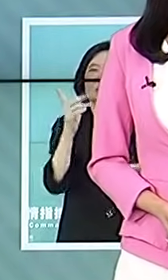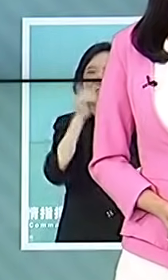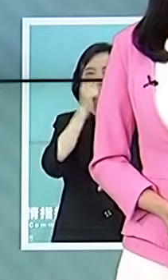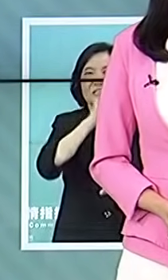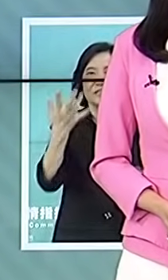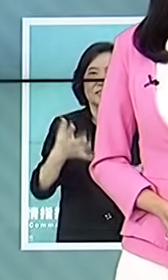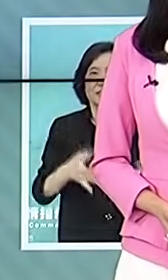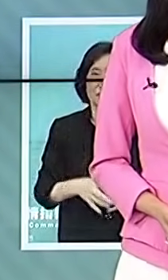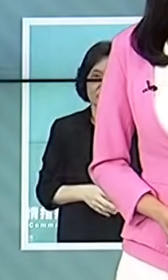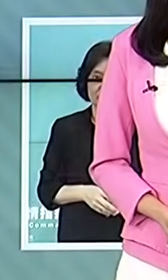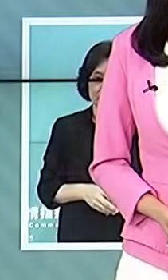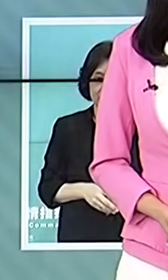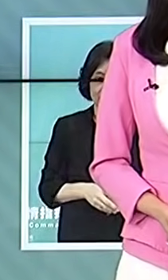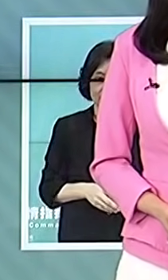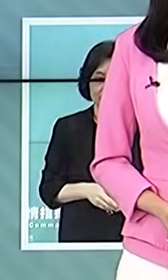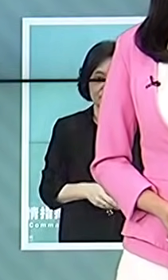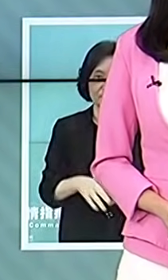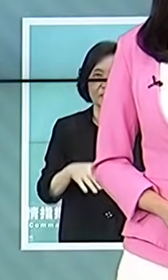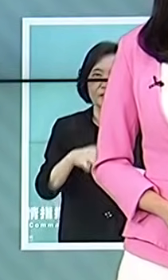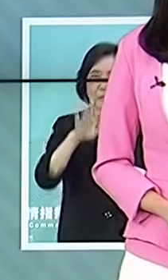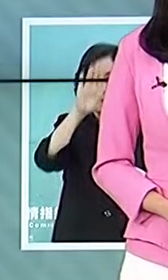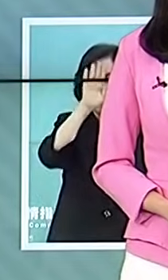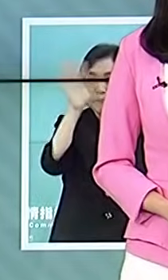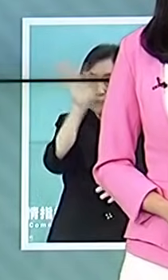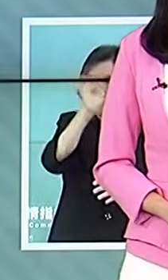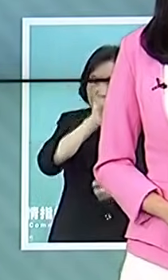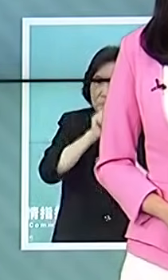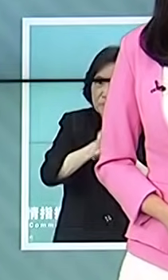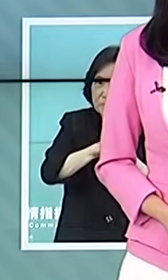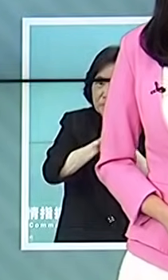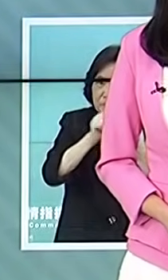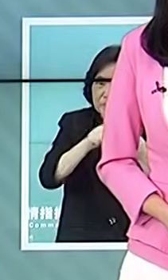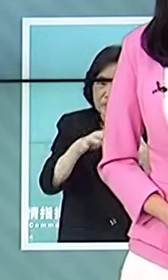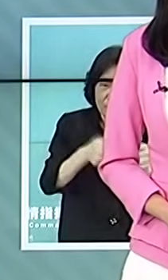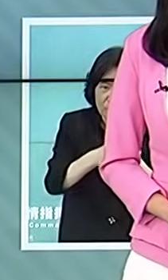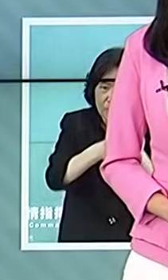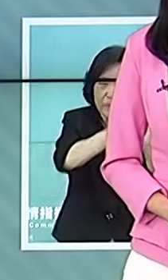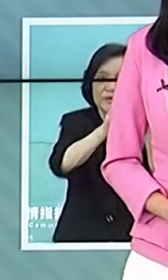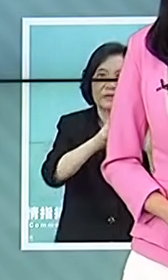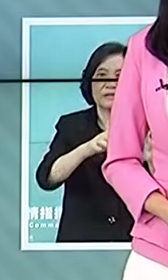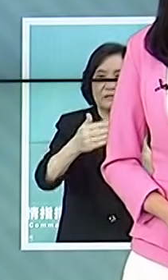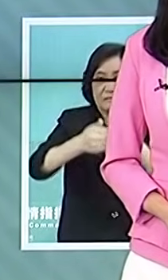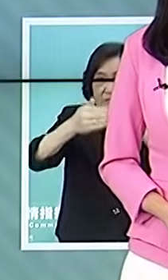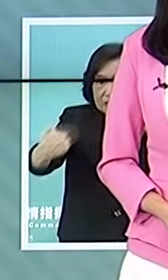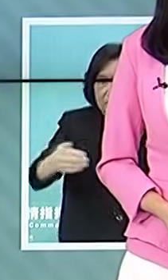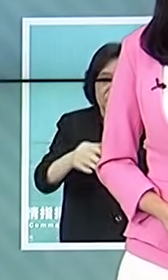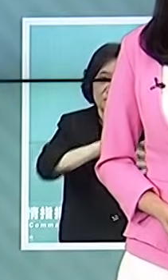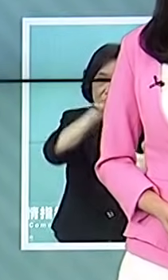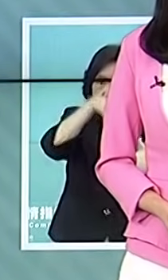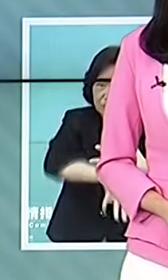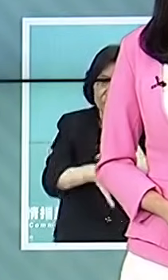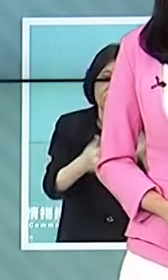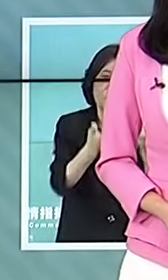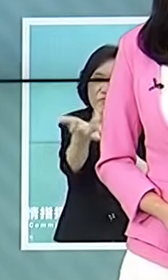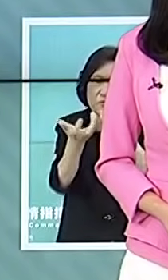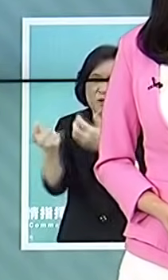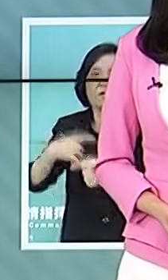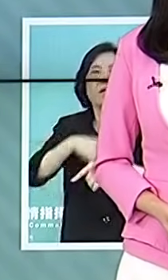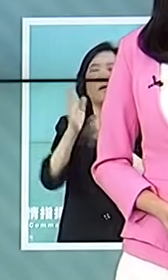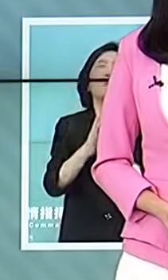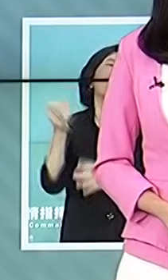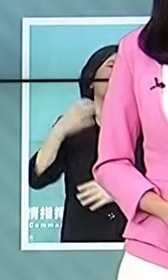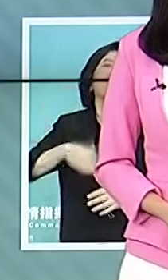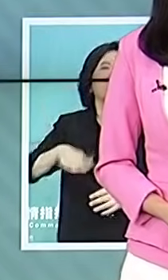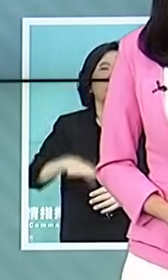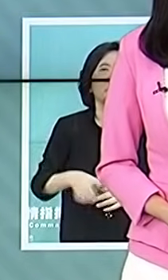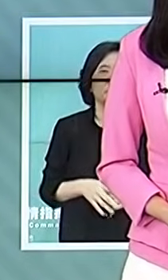聚哦，让大家很担心。行政院长苏贞昌就撂下重话，强调不容再有任何破口出现，要地方政府